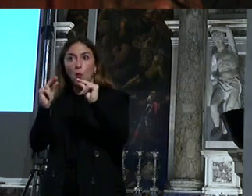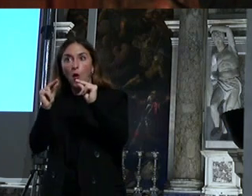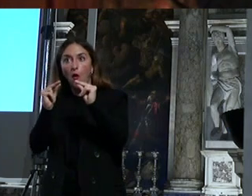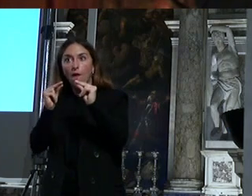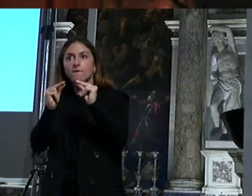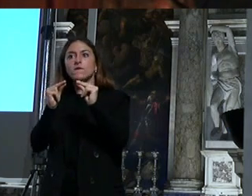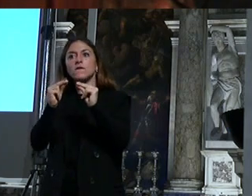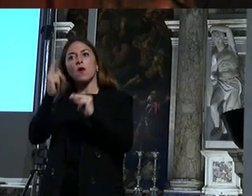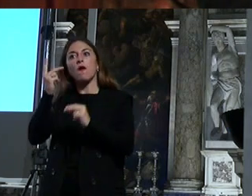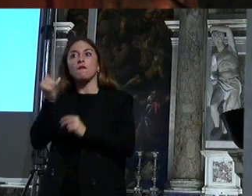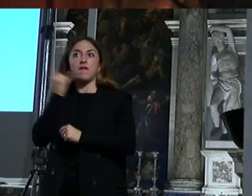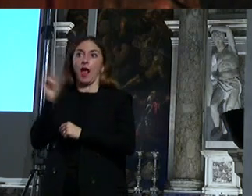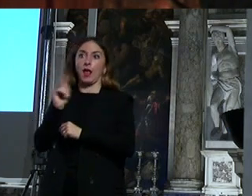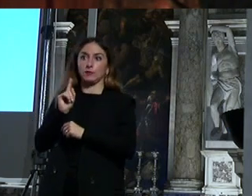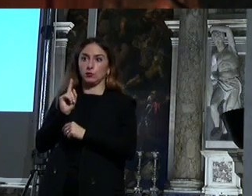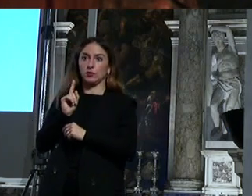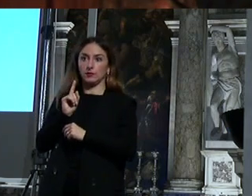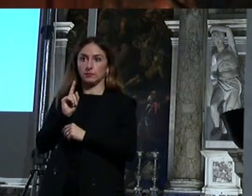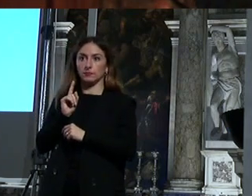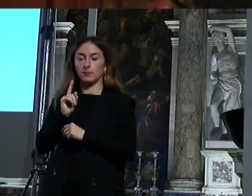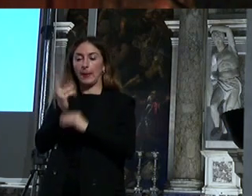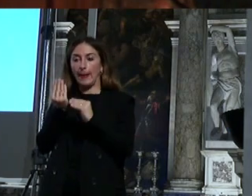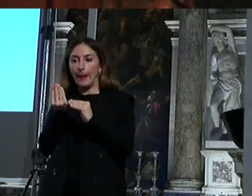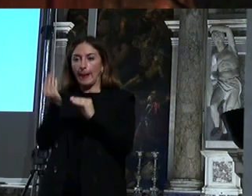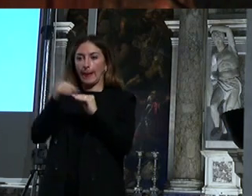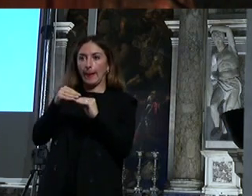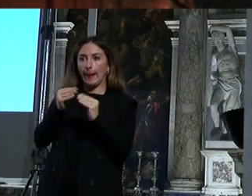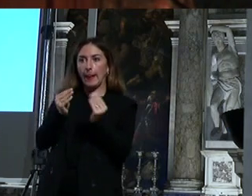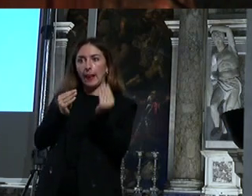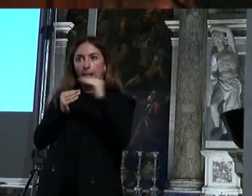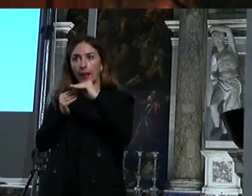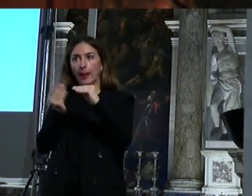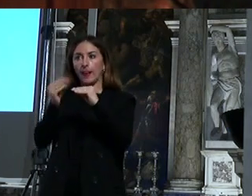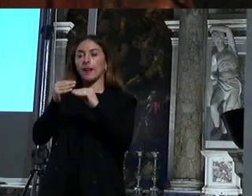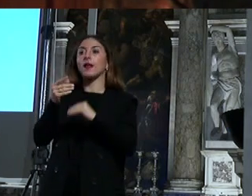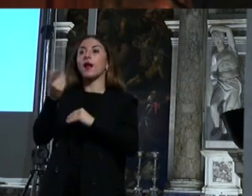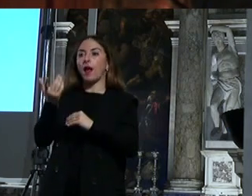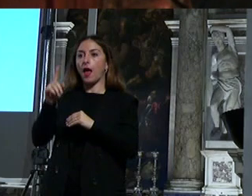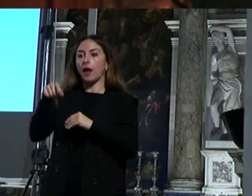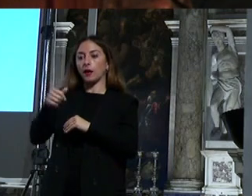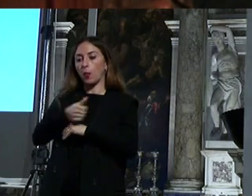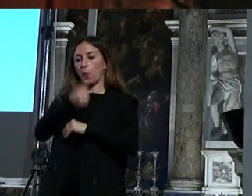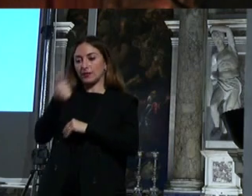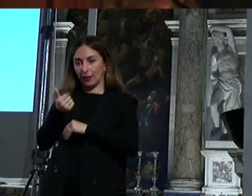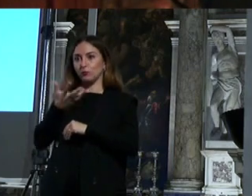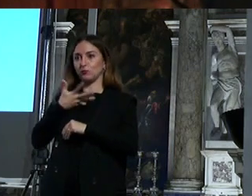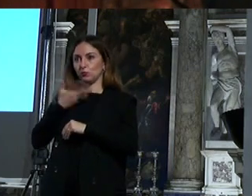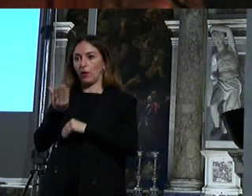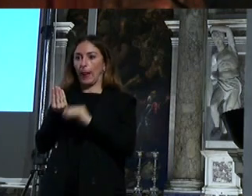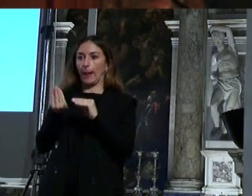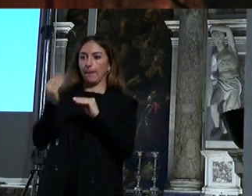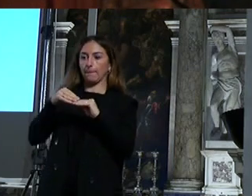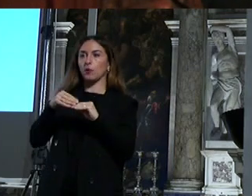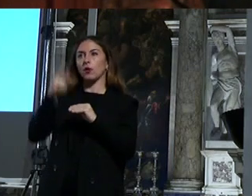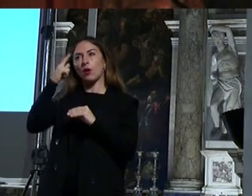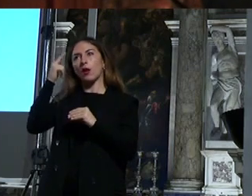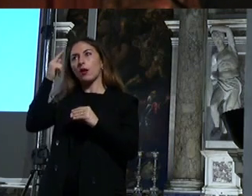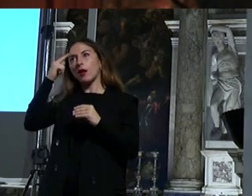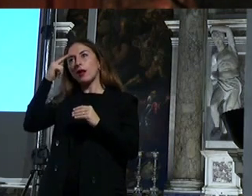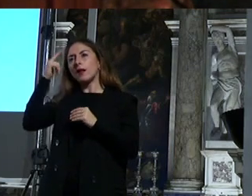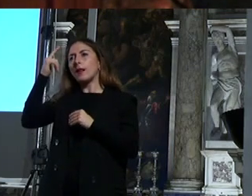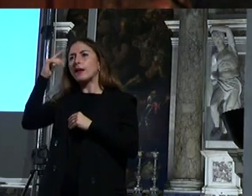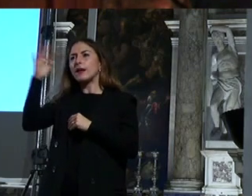scontato. Quel qualcosa in più è stato anche quest'anno, e riflettevo in questi giorni su questa